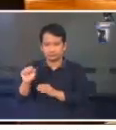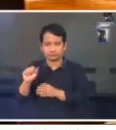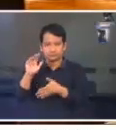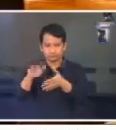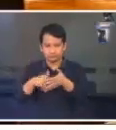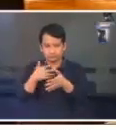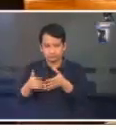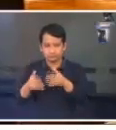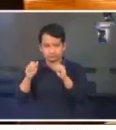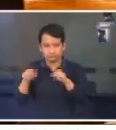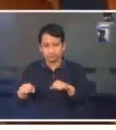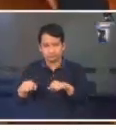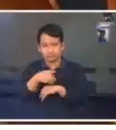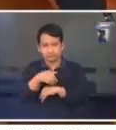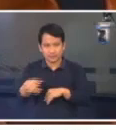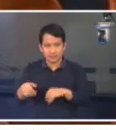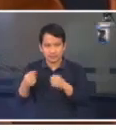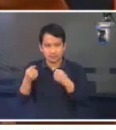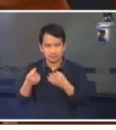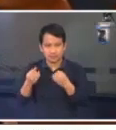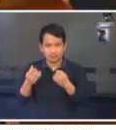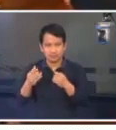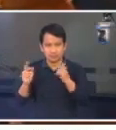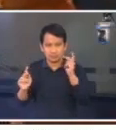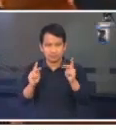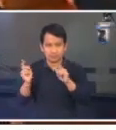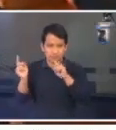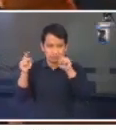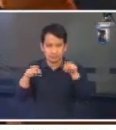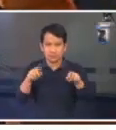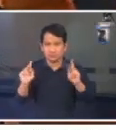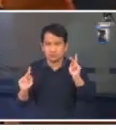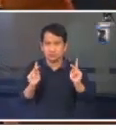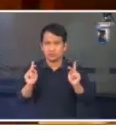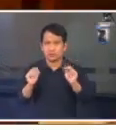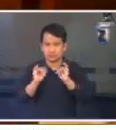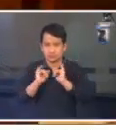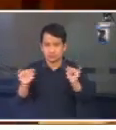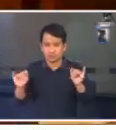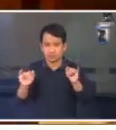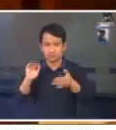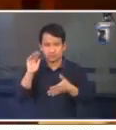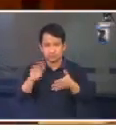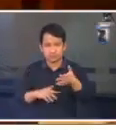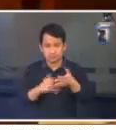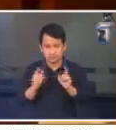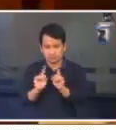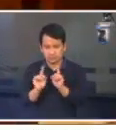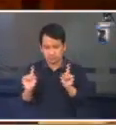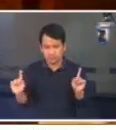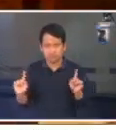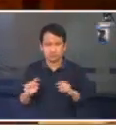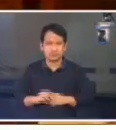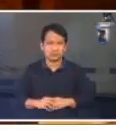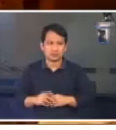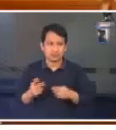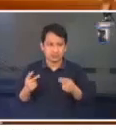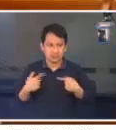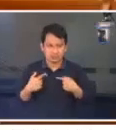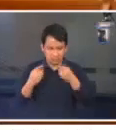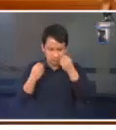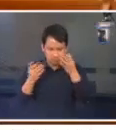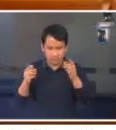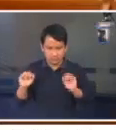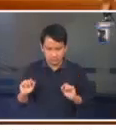schedule ng Simbang Gabi kung maraming dumadalo sa kanyang lugar para mapanatili ang physical distancing. Magkakaroon pa rin naman ng